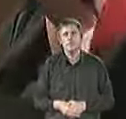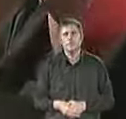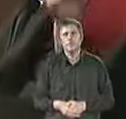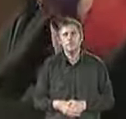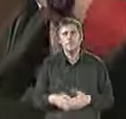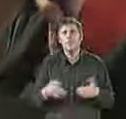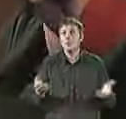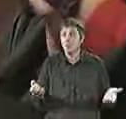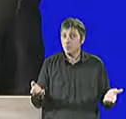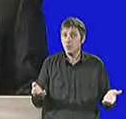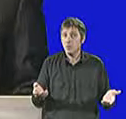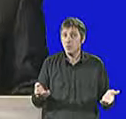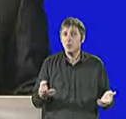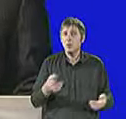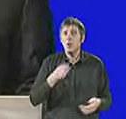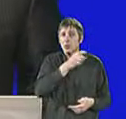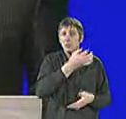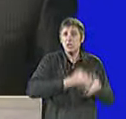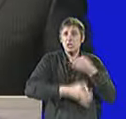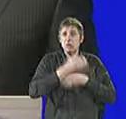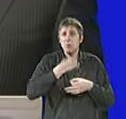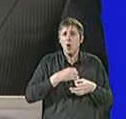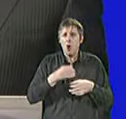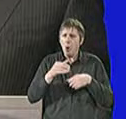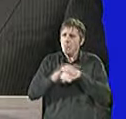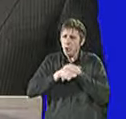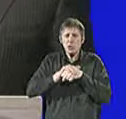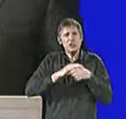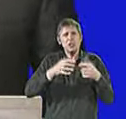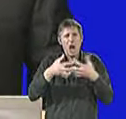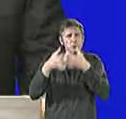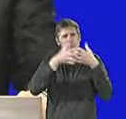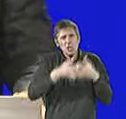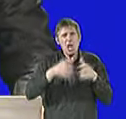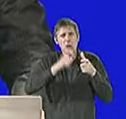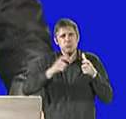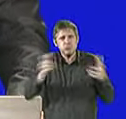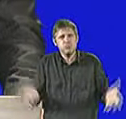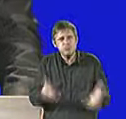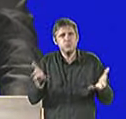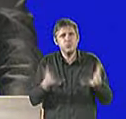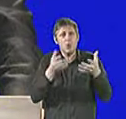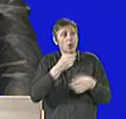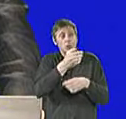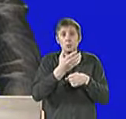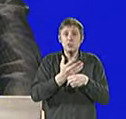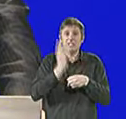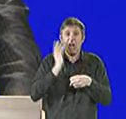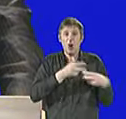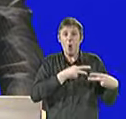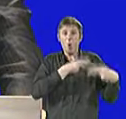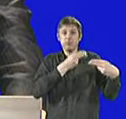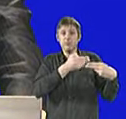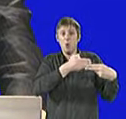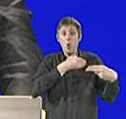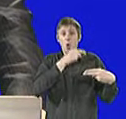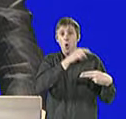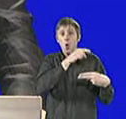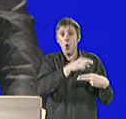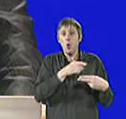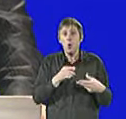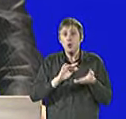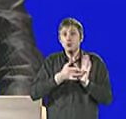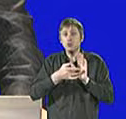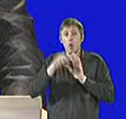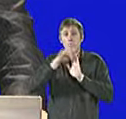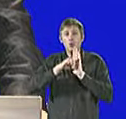Ils nous disent qu'ils sont pour la politique industrielle. Mais depuis 5 ans, ils ont voté contre toutes les